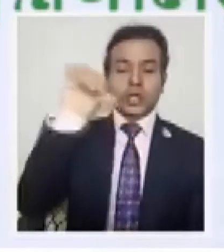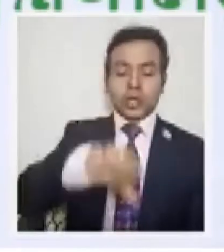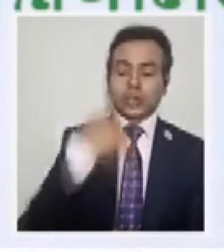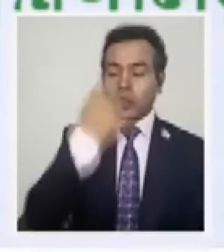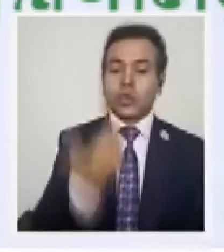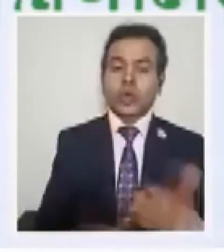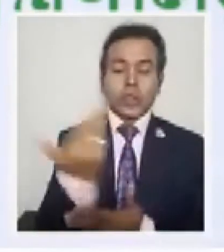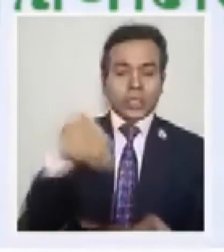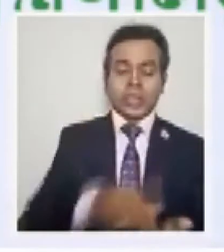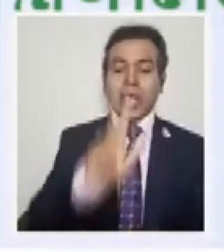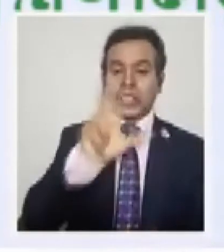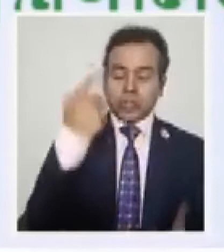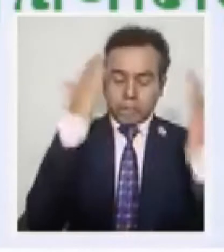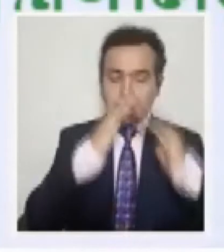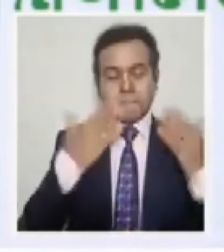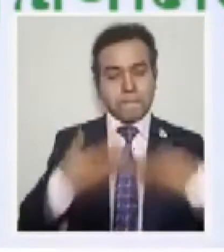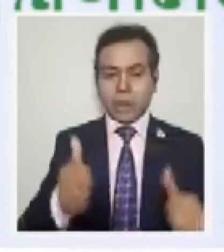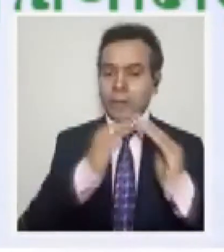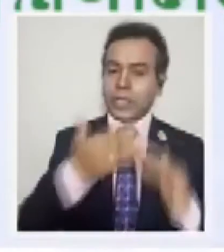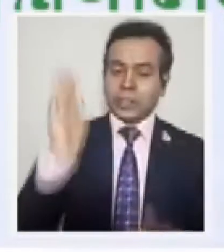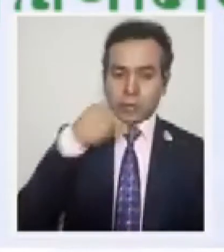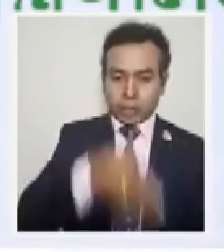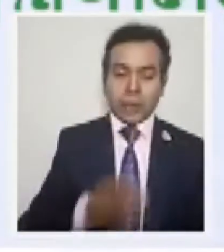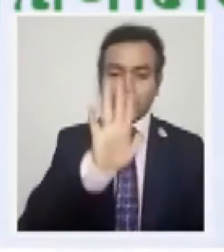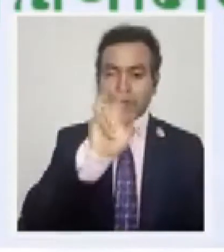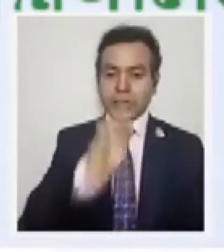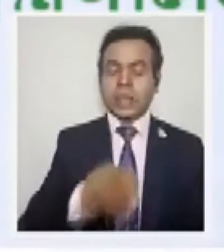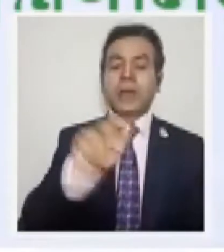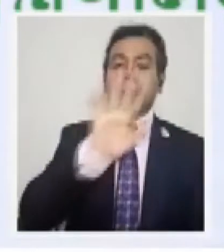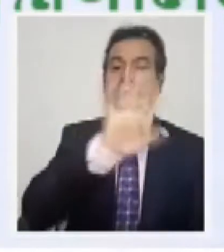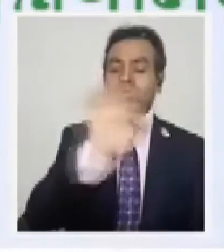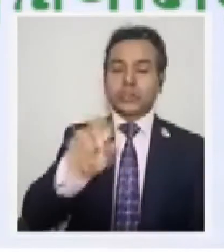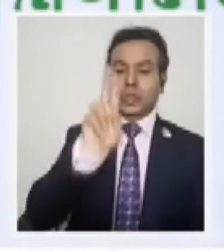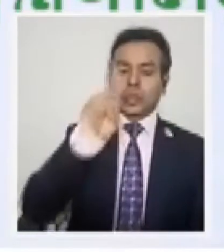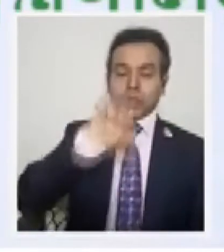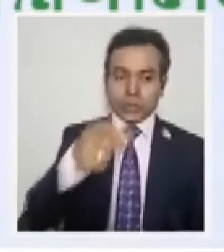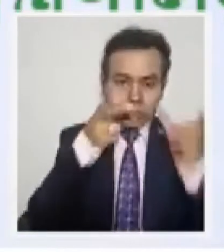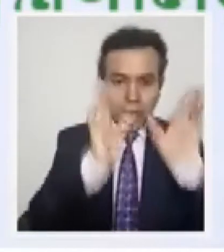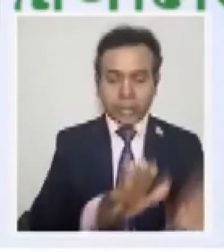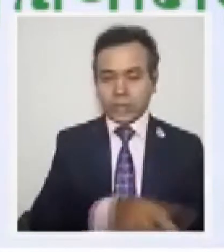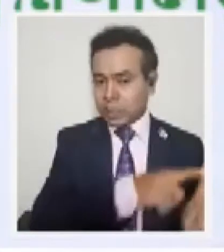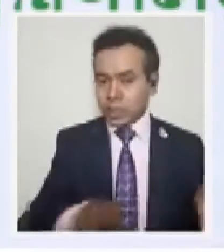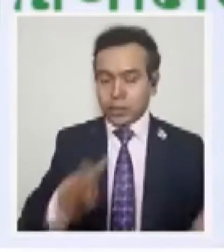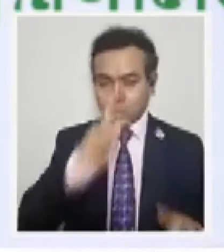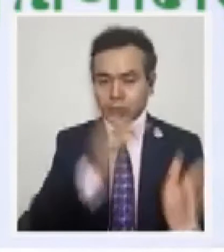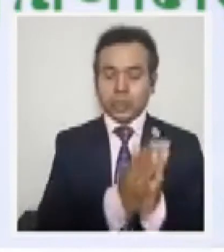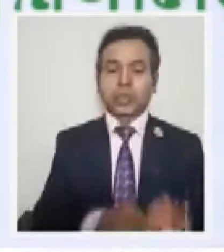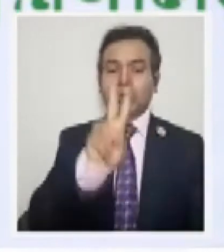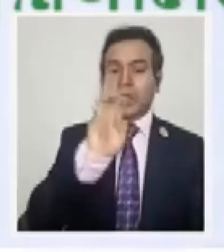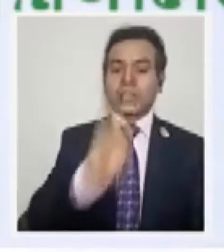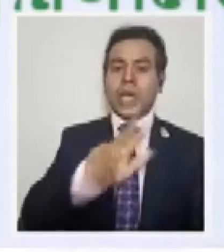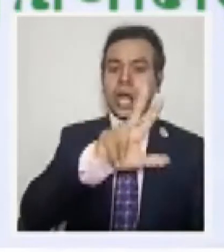গত 24 ঘন্টা আইসোলেশনে 469 জন, আইসোলেশন থেকে ছাড় পেয়েছেন 80 জন, বর্তমানে আইসোলেশনে